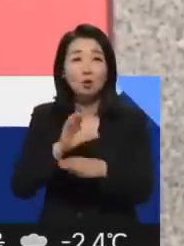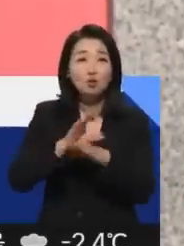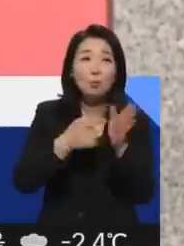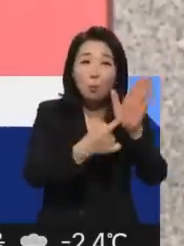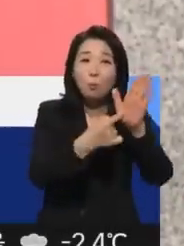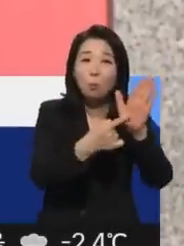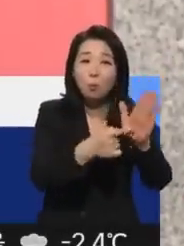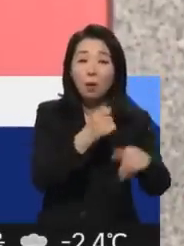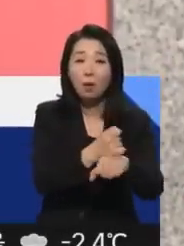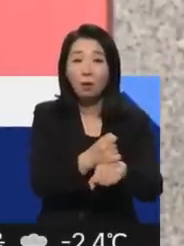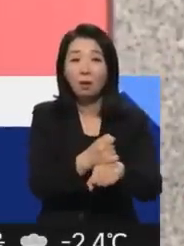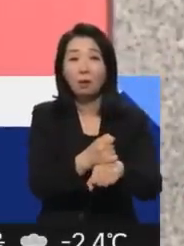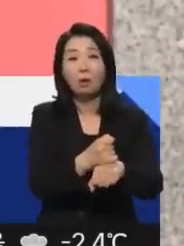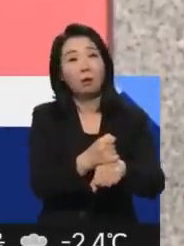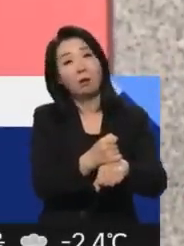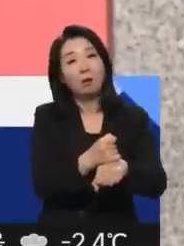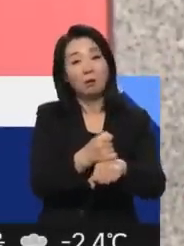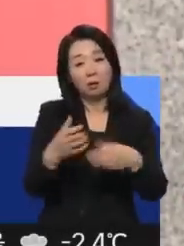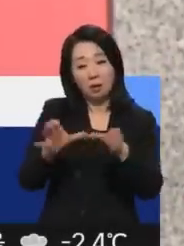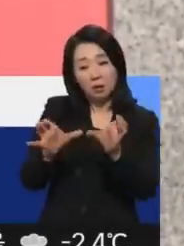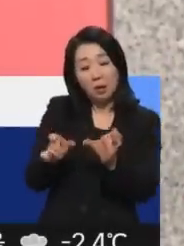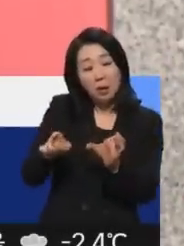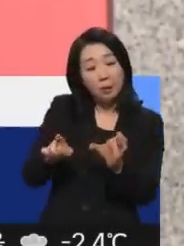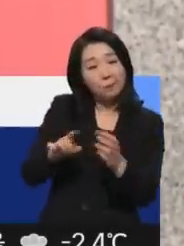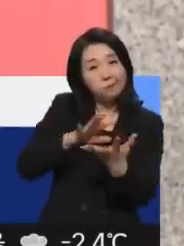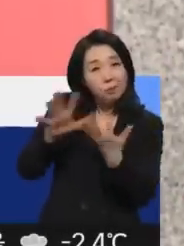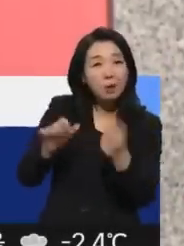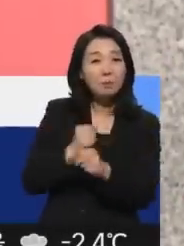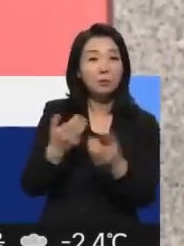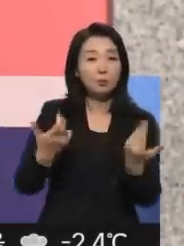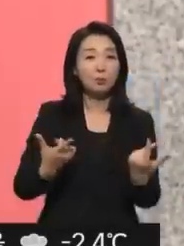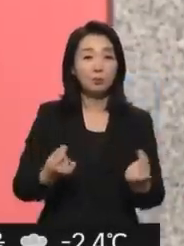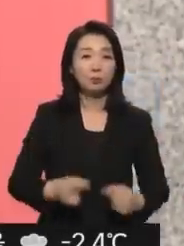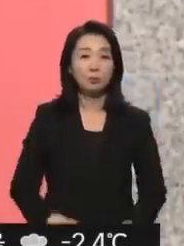되면 굉장히 우리 당무를 혼란스럽게 하게 됩니다.